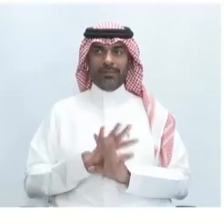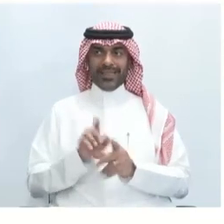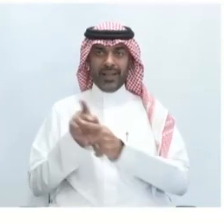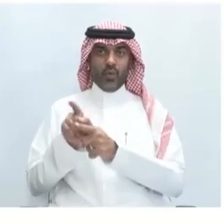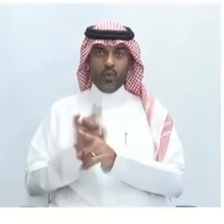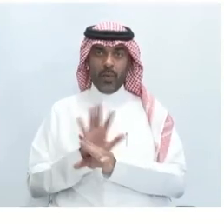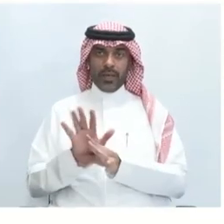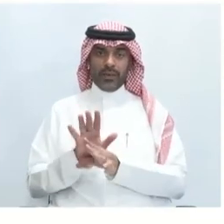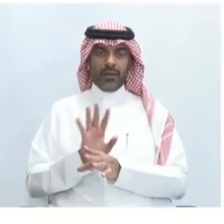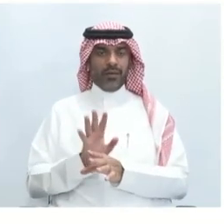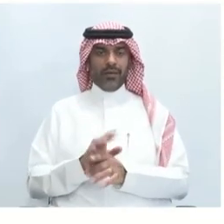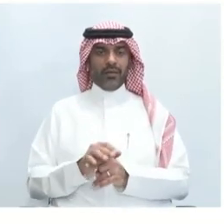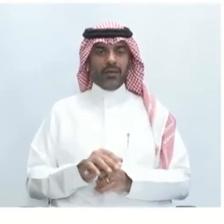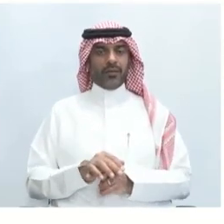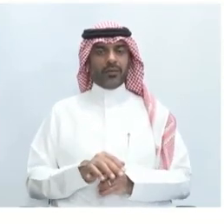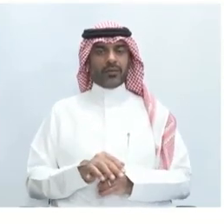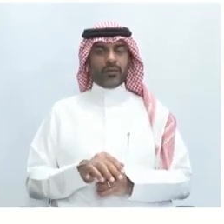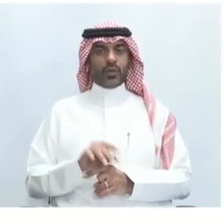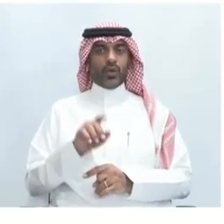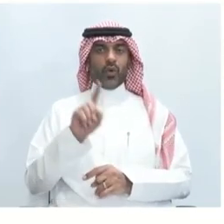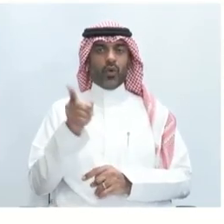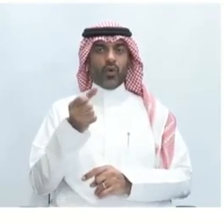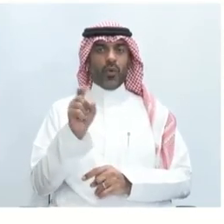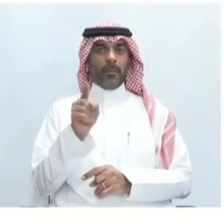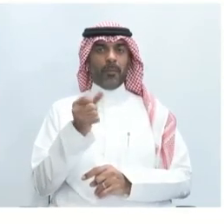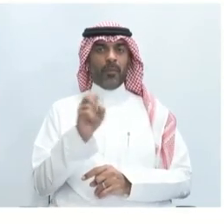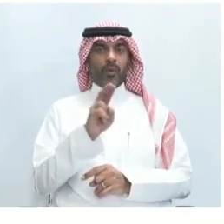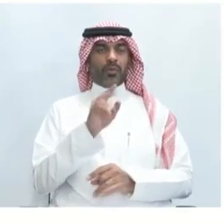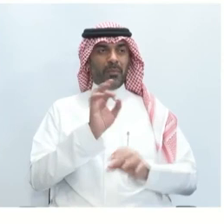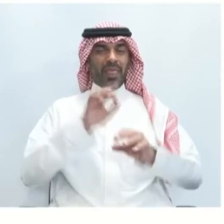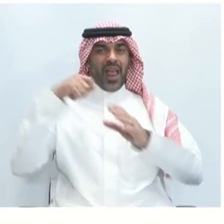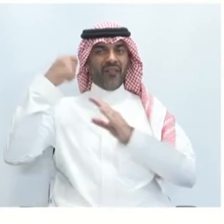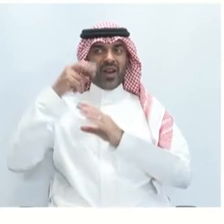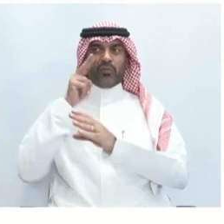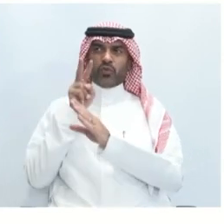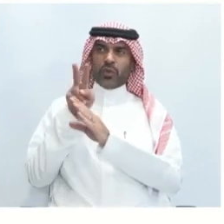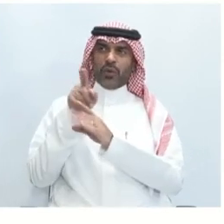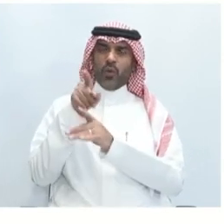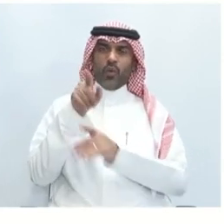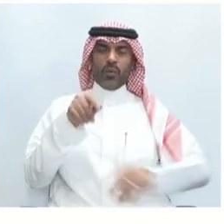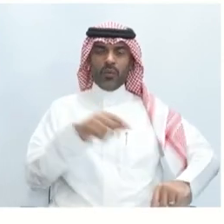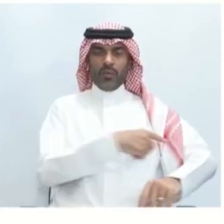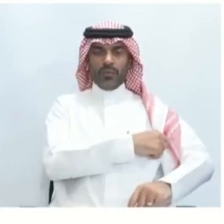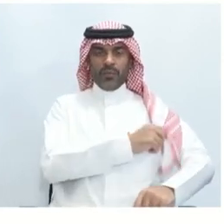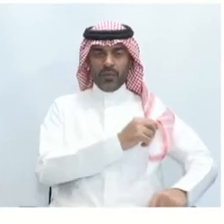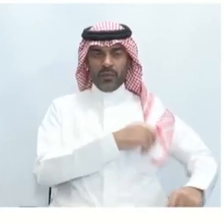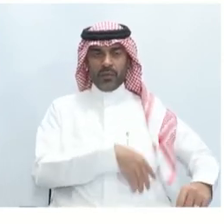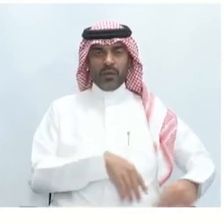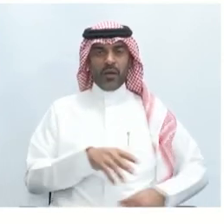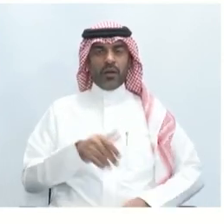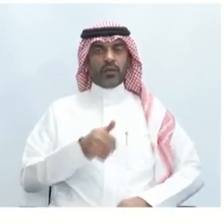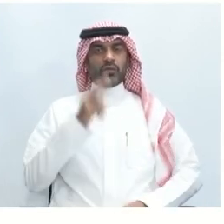فالصوره ان الريبوتات معظم الاحيان لا تمثل الصوره المعروضه لنا في الافلام فانت ترى الروبوتات الثابته